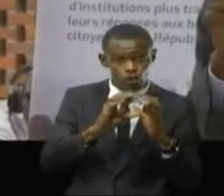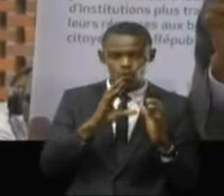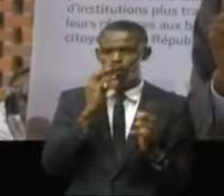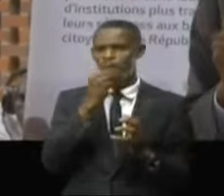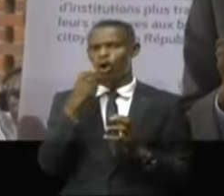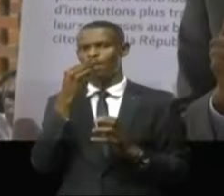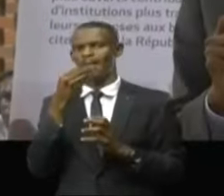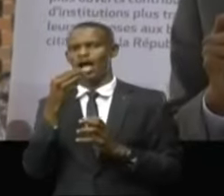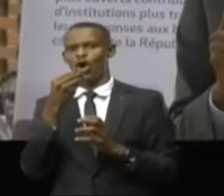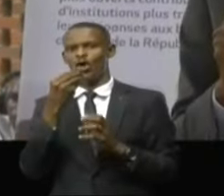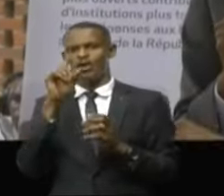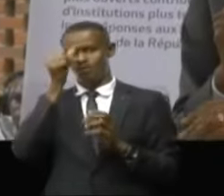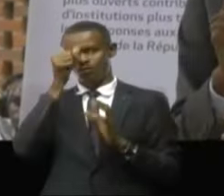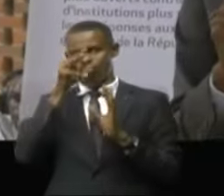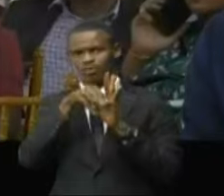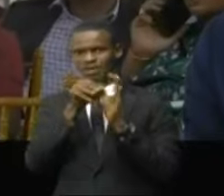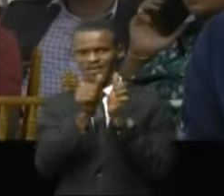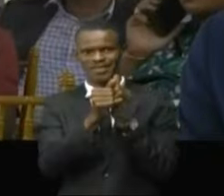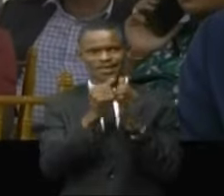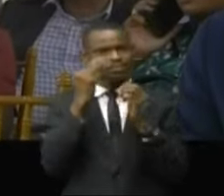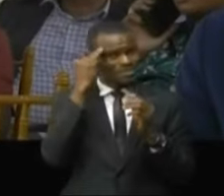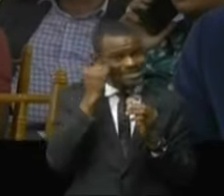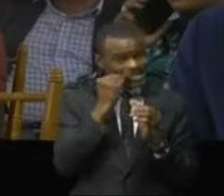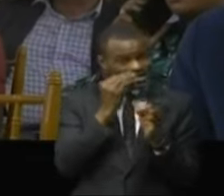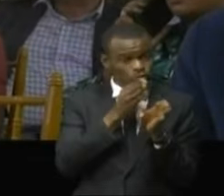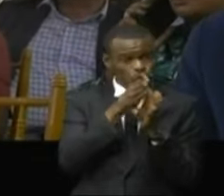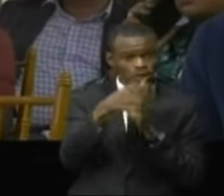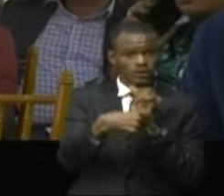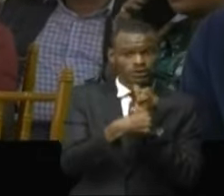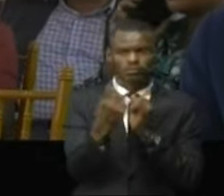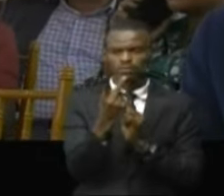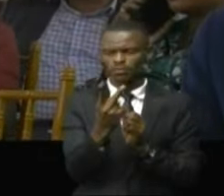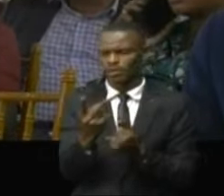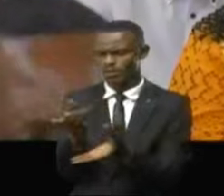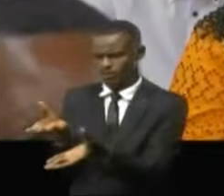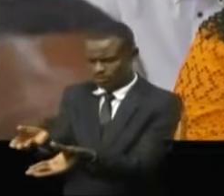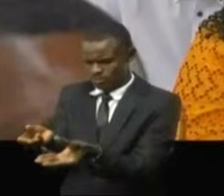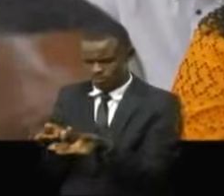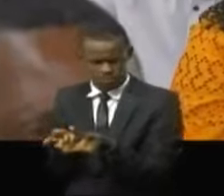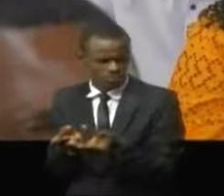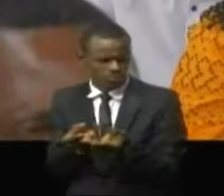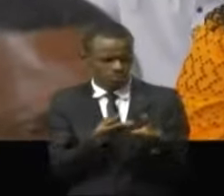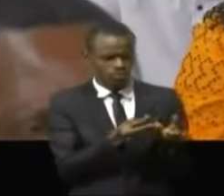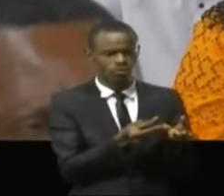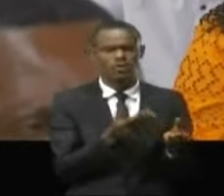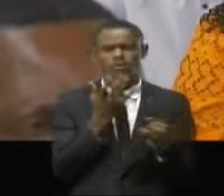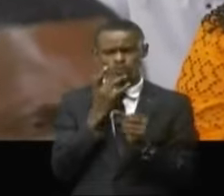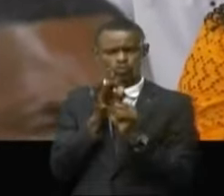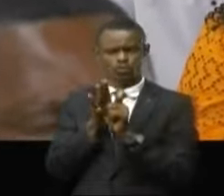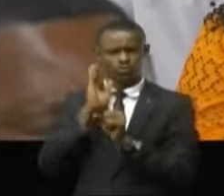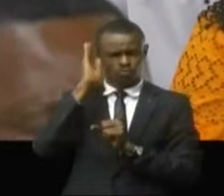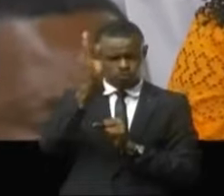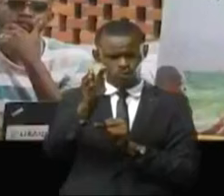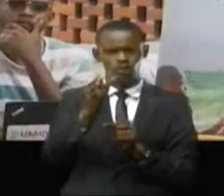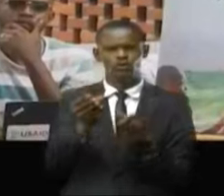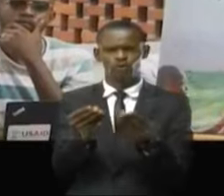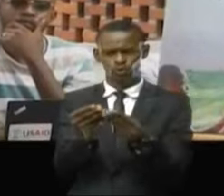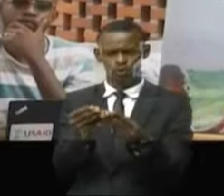accueilli à bras ouverts ses plaidoyers et promettent de s'impliquer pour une suite plausible au moment convenu. Pour nous,